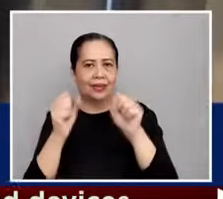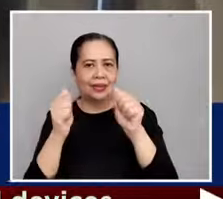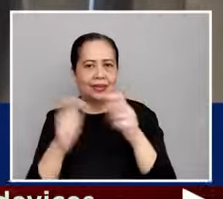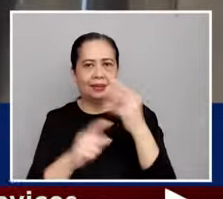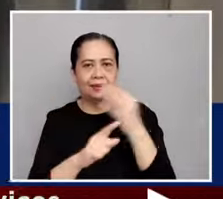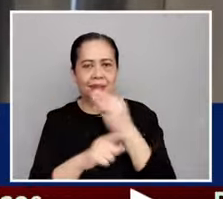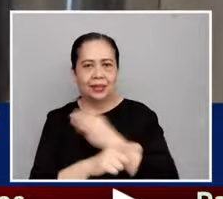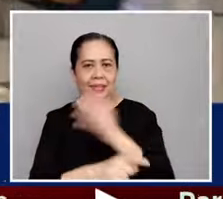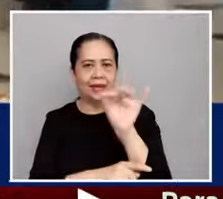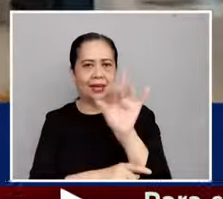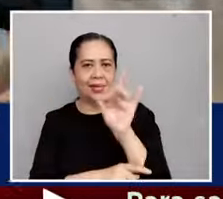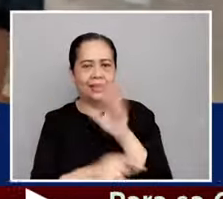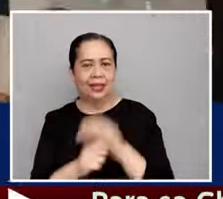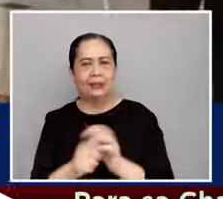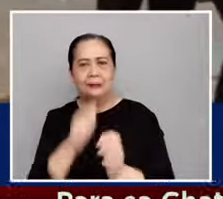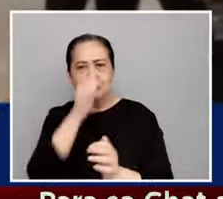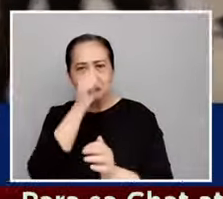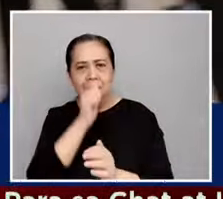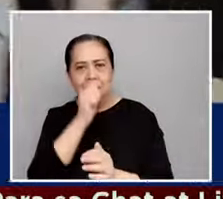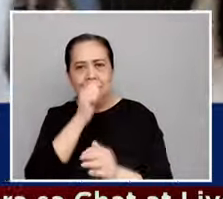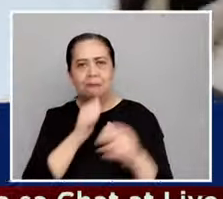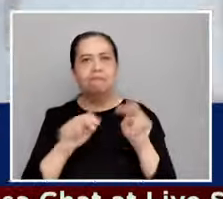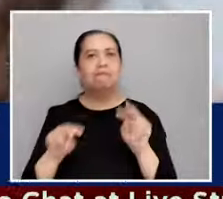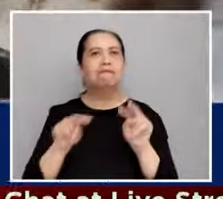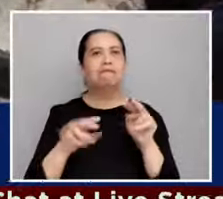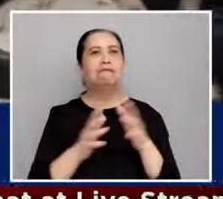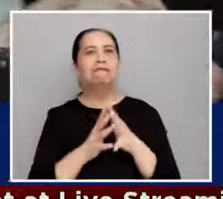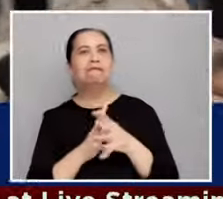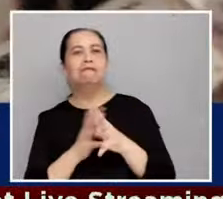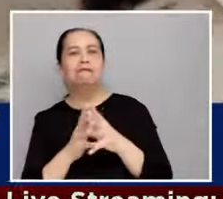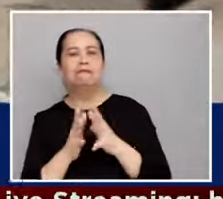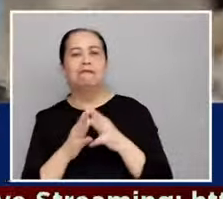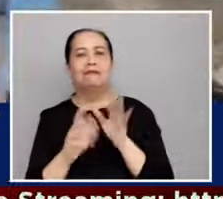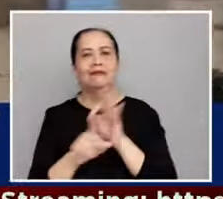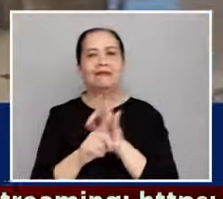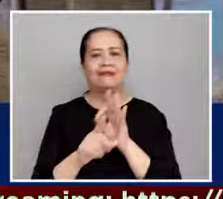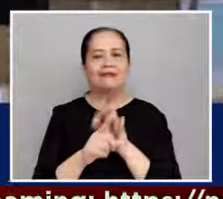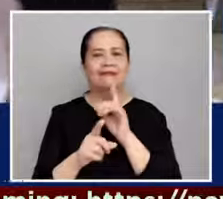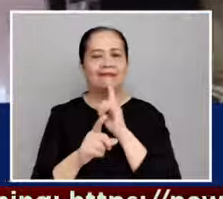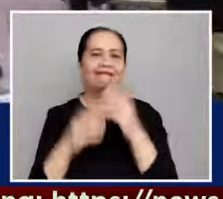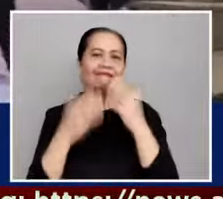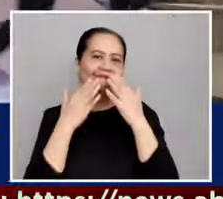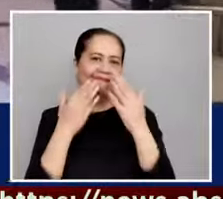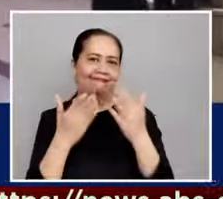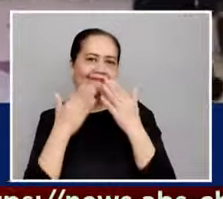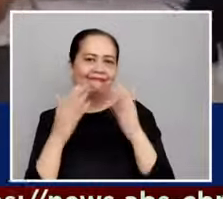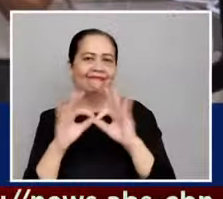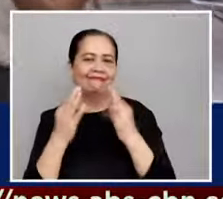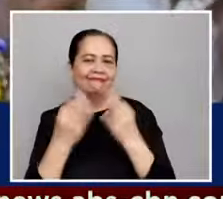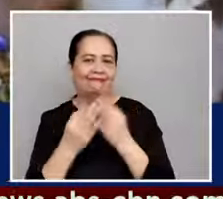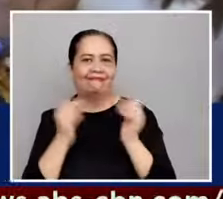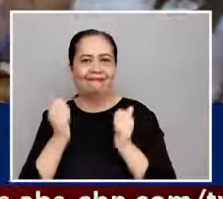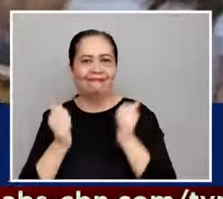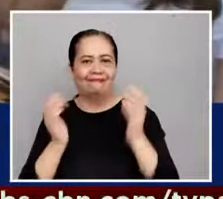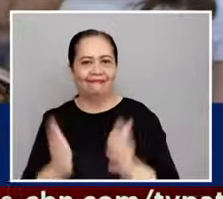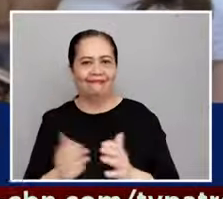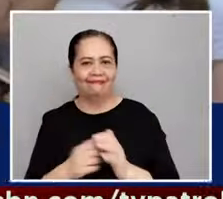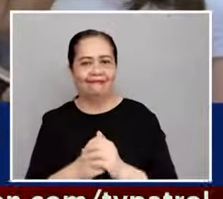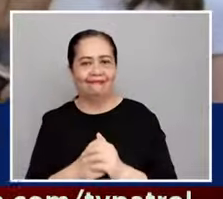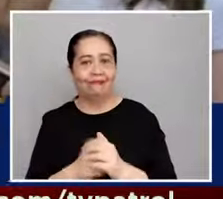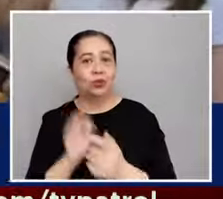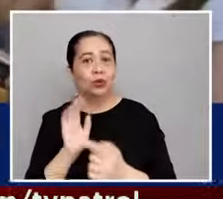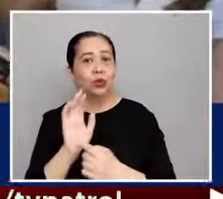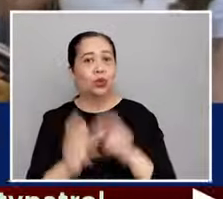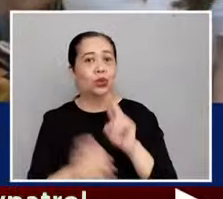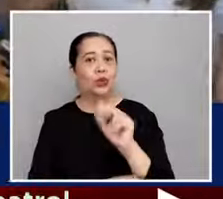18. Matyagang nag-abang sa airport ang mga fans, bagay na pinasalamatan ng kapamilya stars. Ang show sa